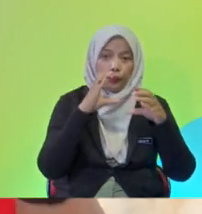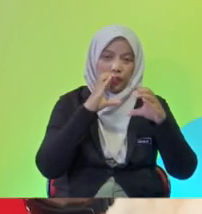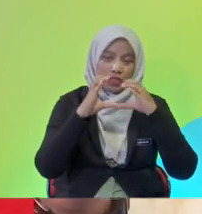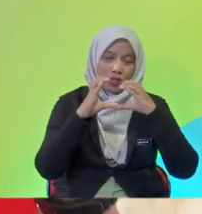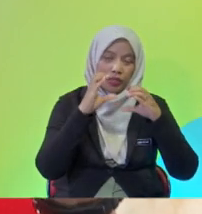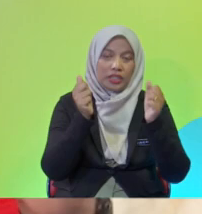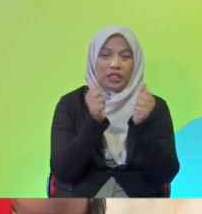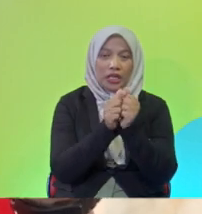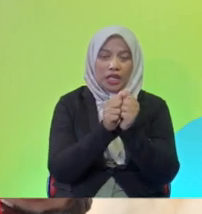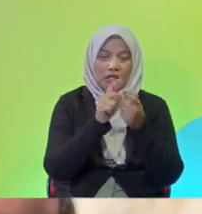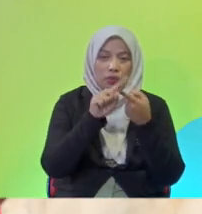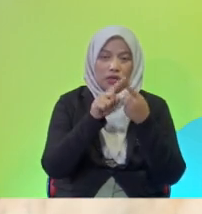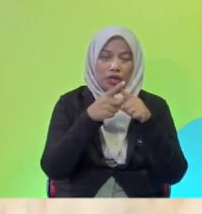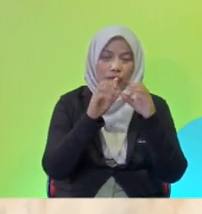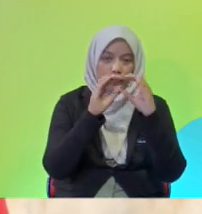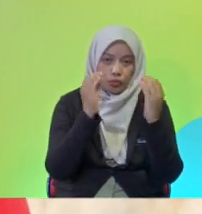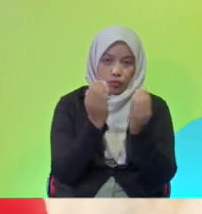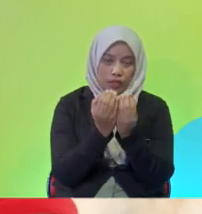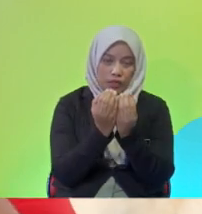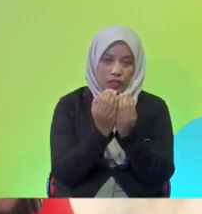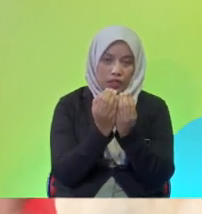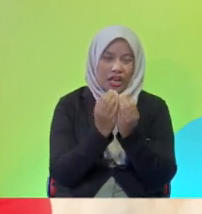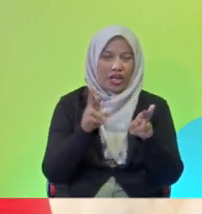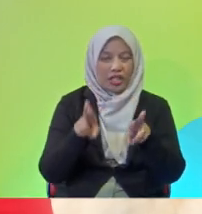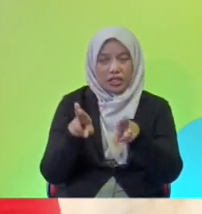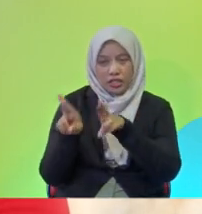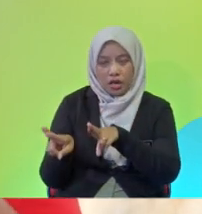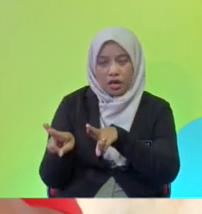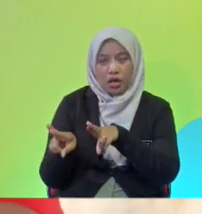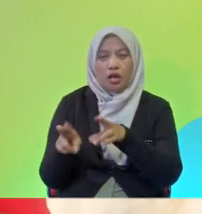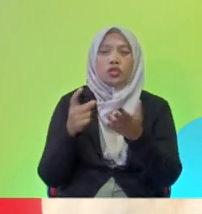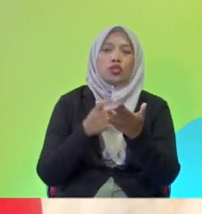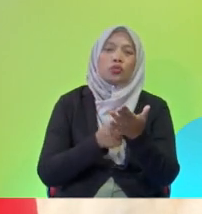rakan sepasukan mereka, dan mereka merancang sesuatu